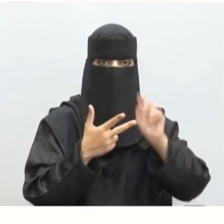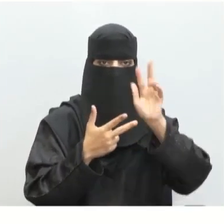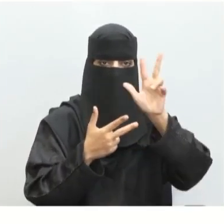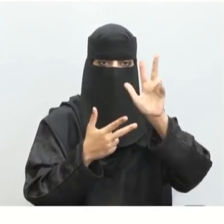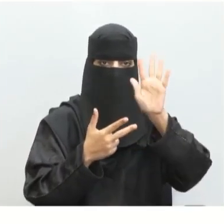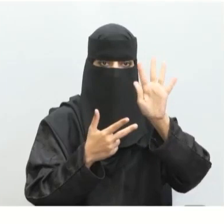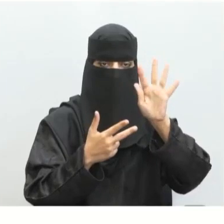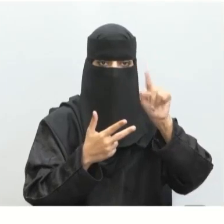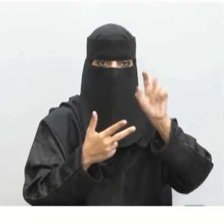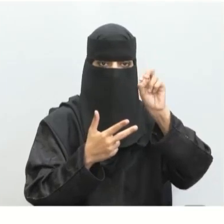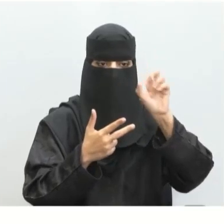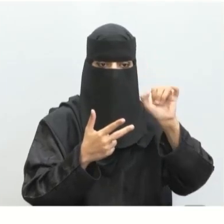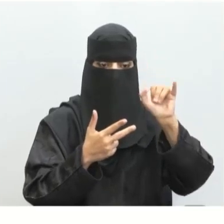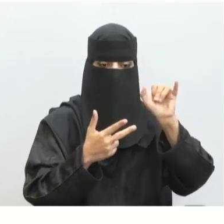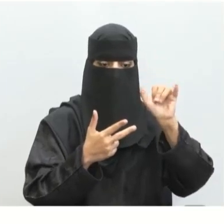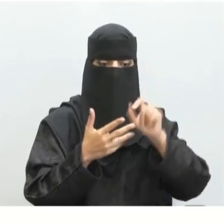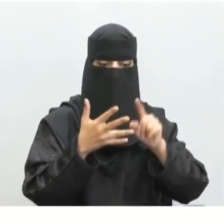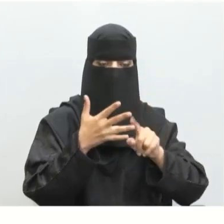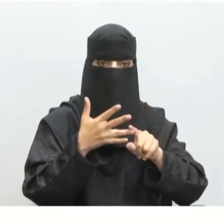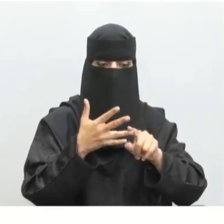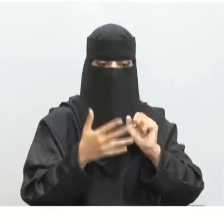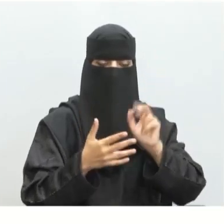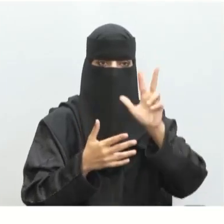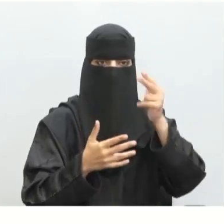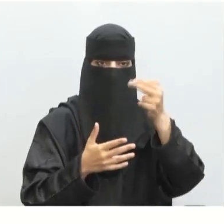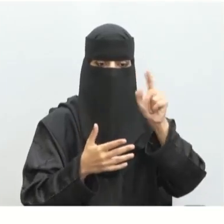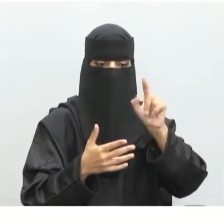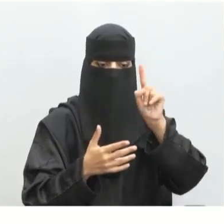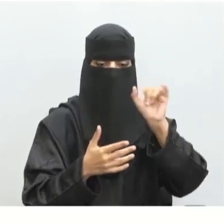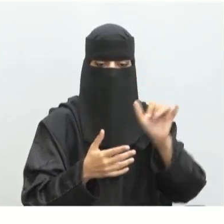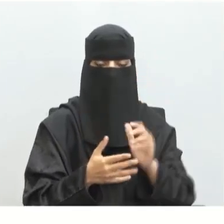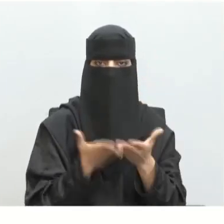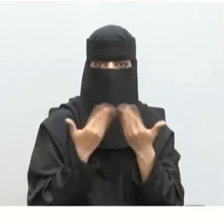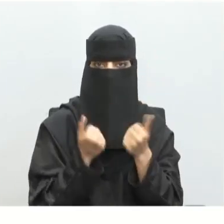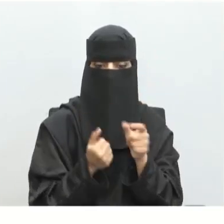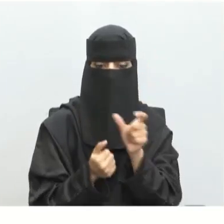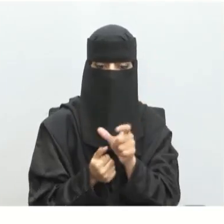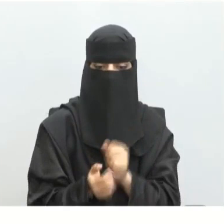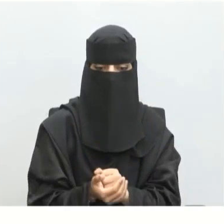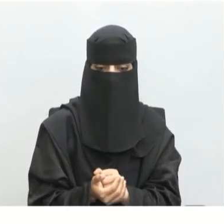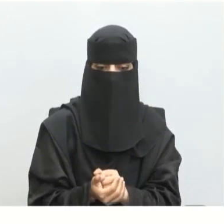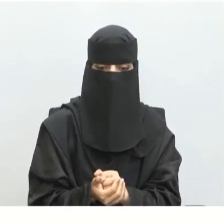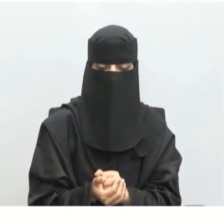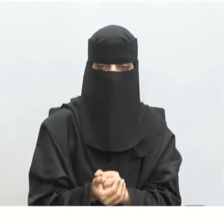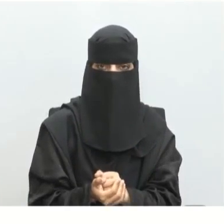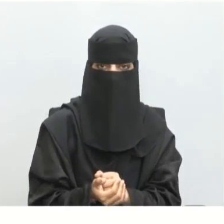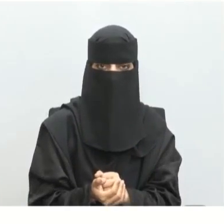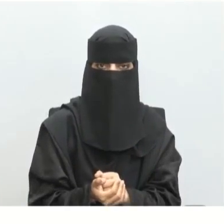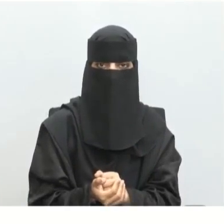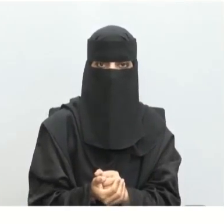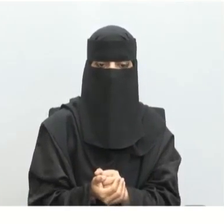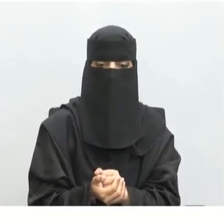الشمال الطبوغرافي رائعين لا يوجد شمال طبوغرافي الشمال